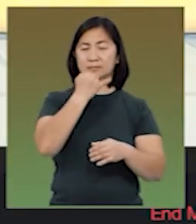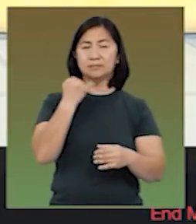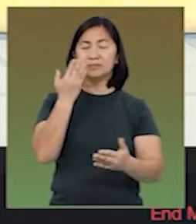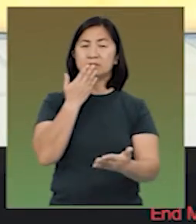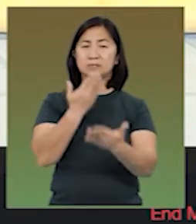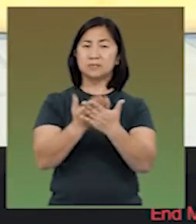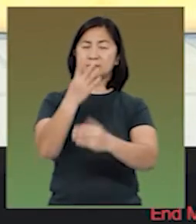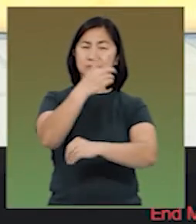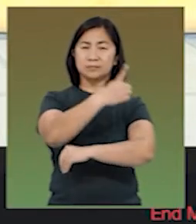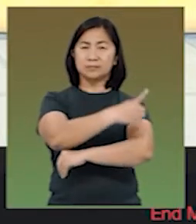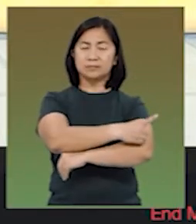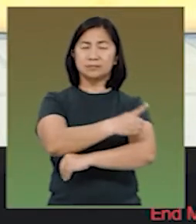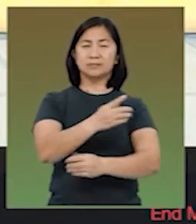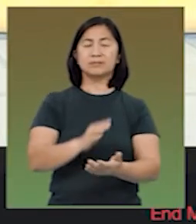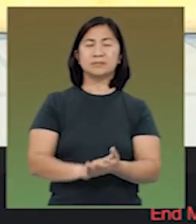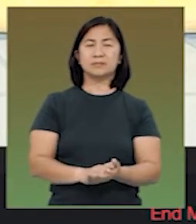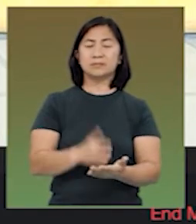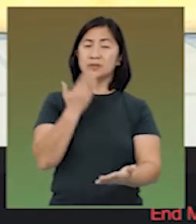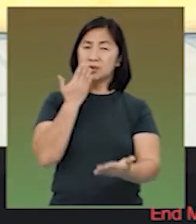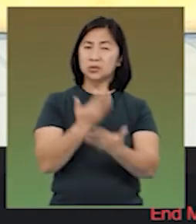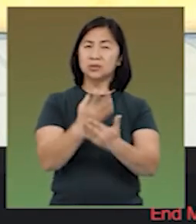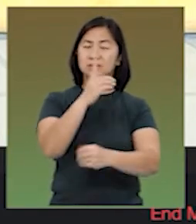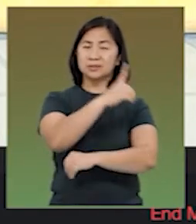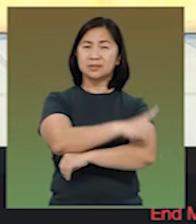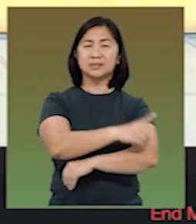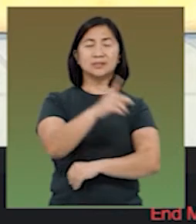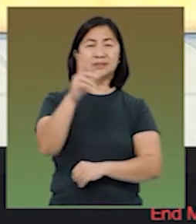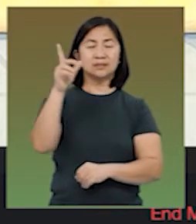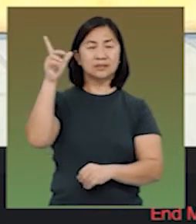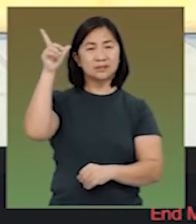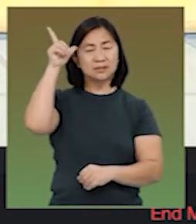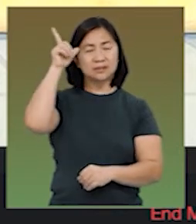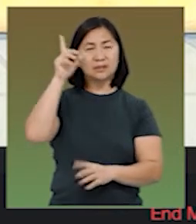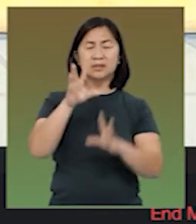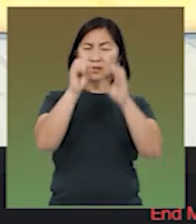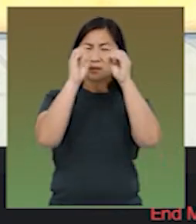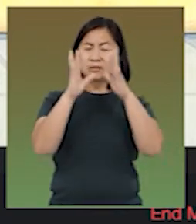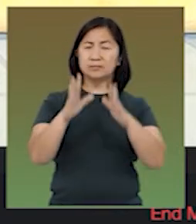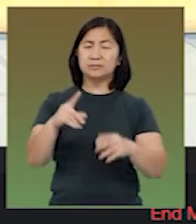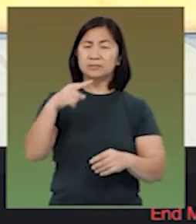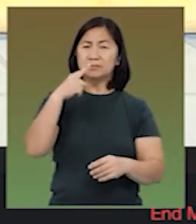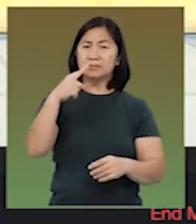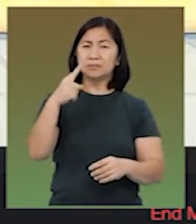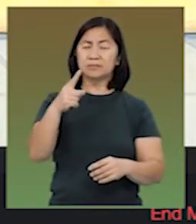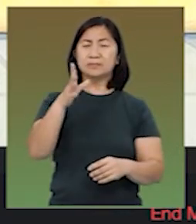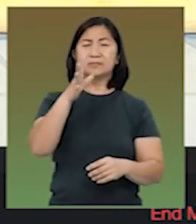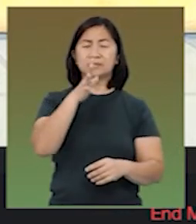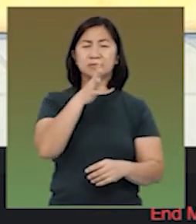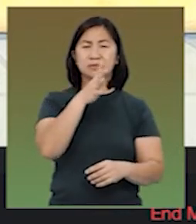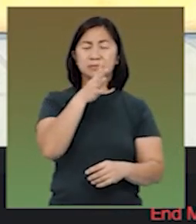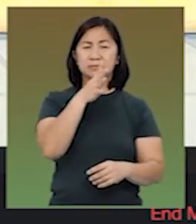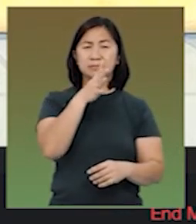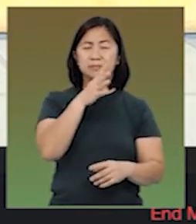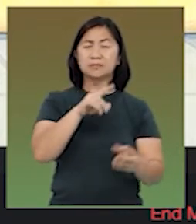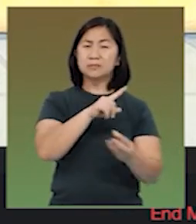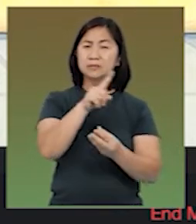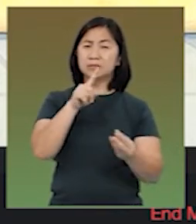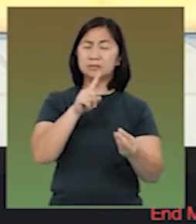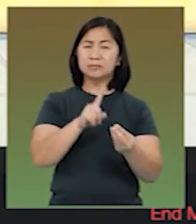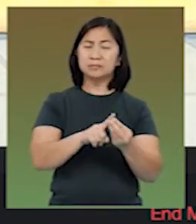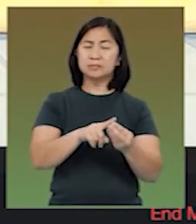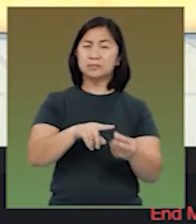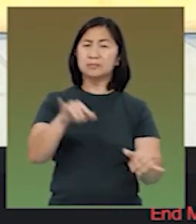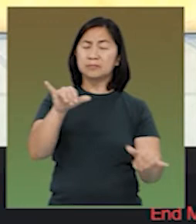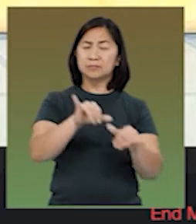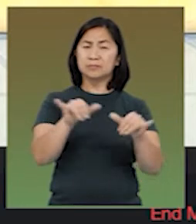Teacher Joyce, magandang araw po. Magandang araw din, Lino. Teacher, nabanggit po kasi ni Inay